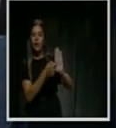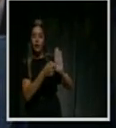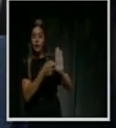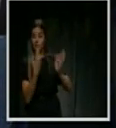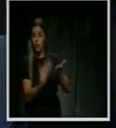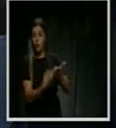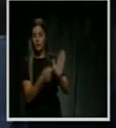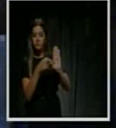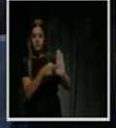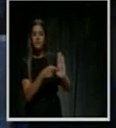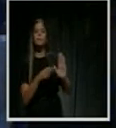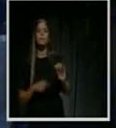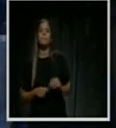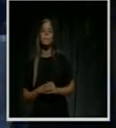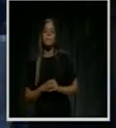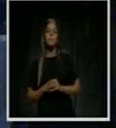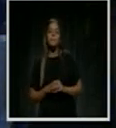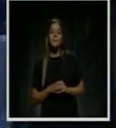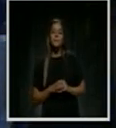l-email intbagħat lill-Prim Ministru